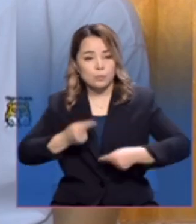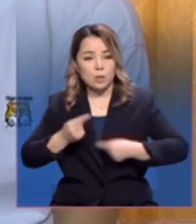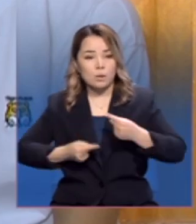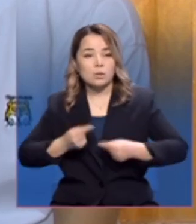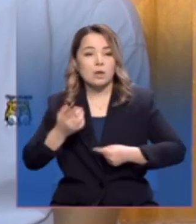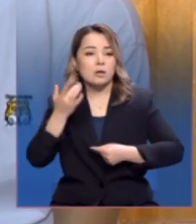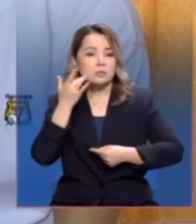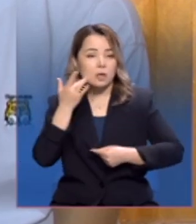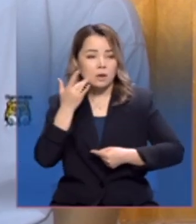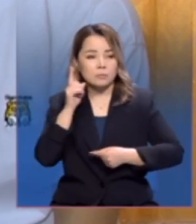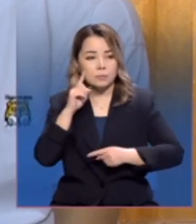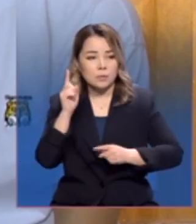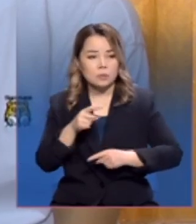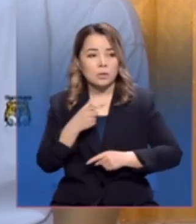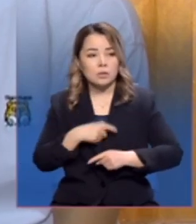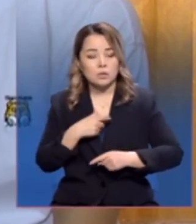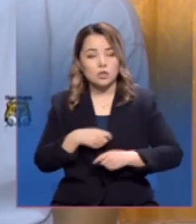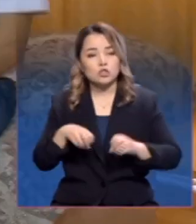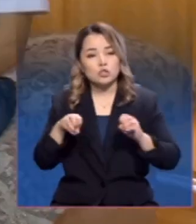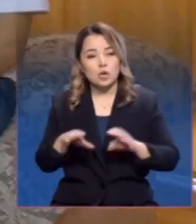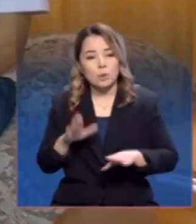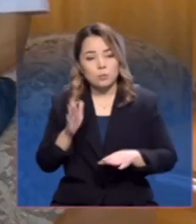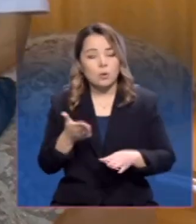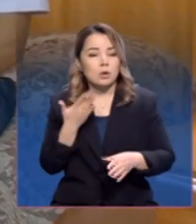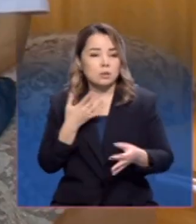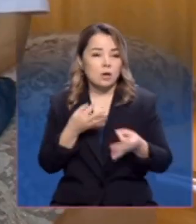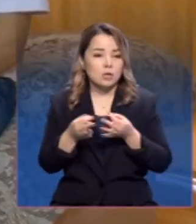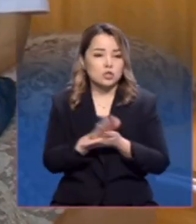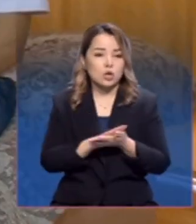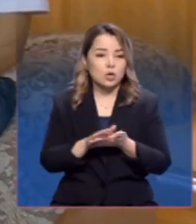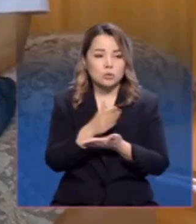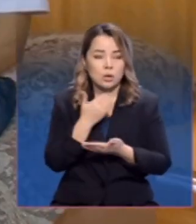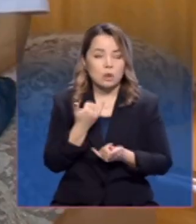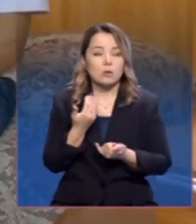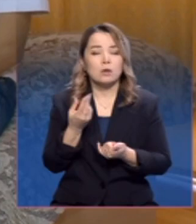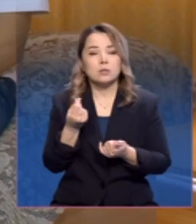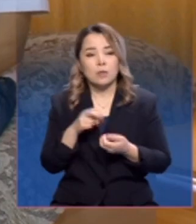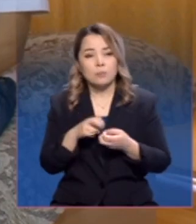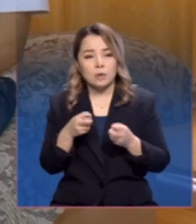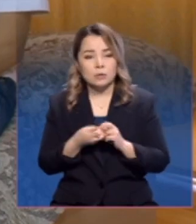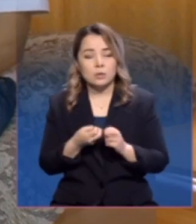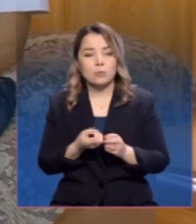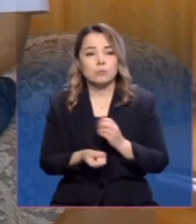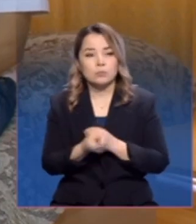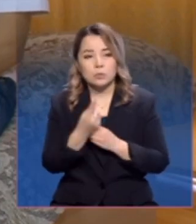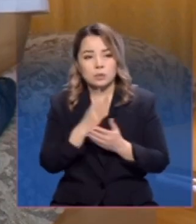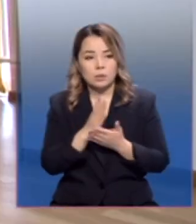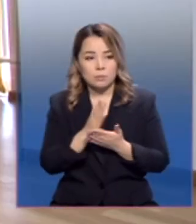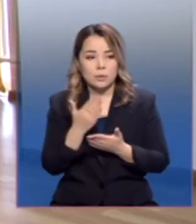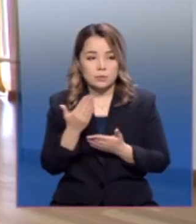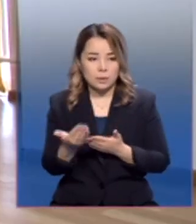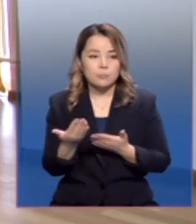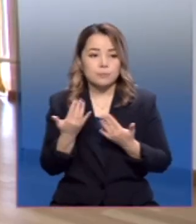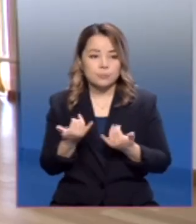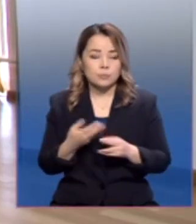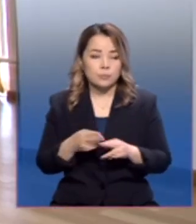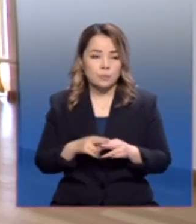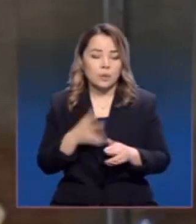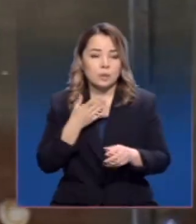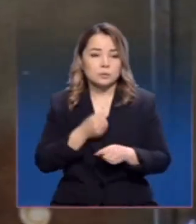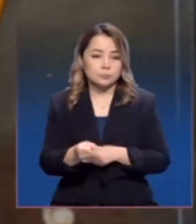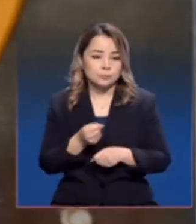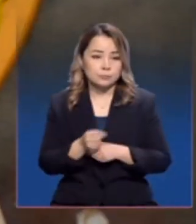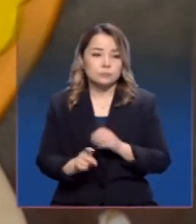араласпа, мен өзімден өзім шешем деген сияқты болды. Кекілжін көбейіп кетті, оның үстіне қаржылай кәдімгідей мәселеміз көбейіп кетті. Сол себепті қол